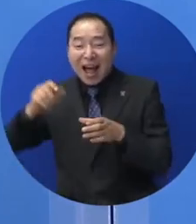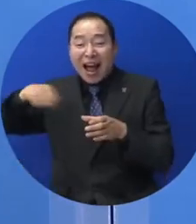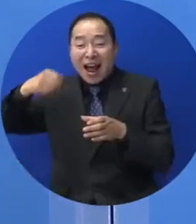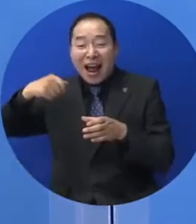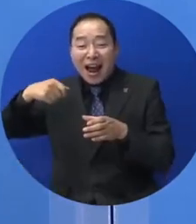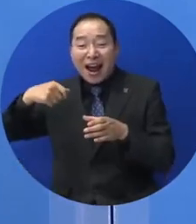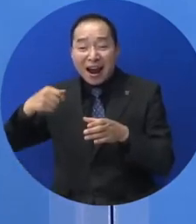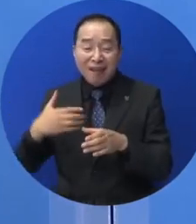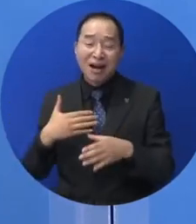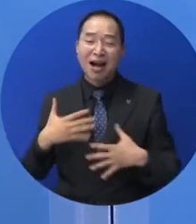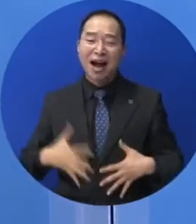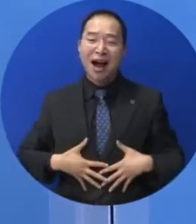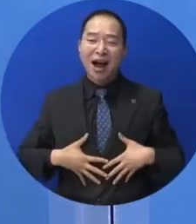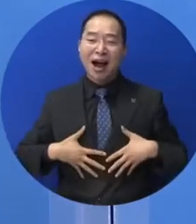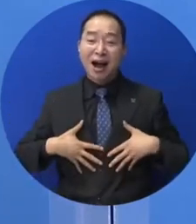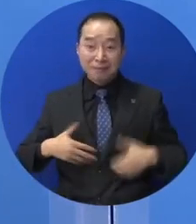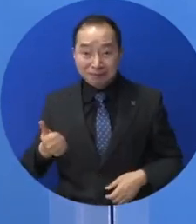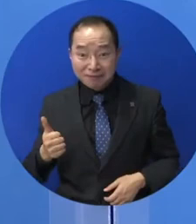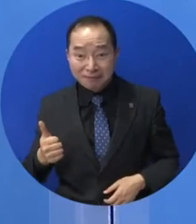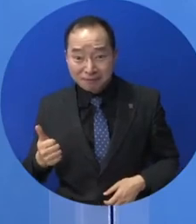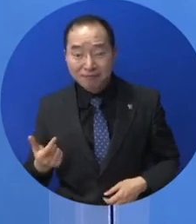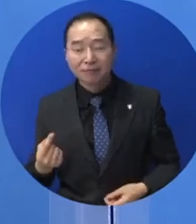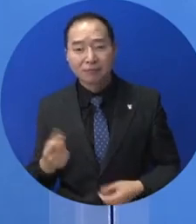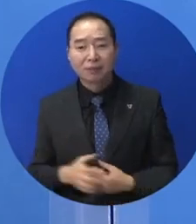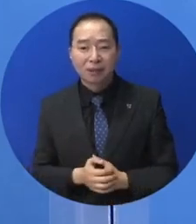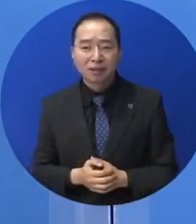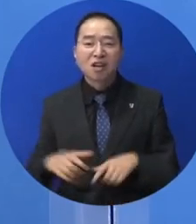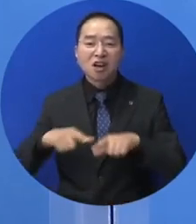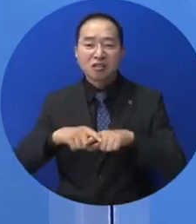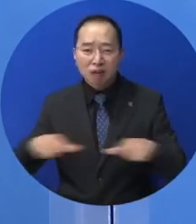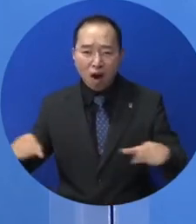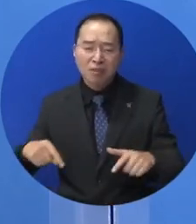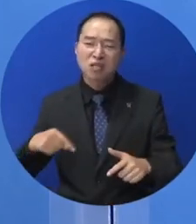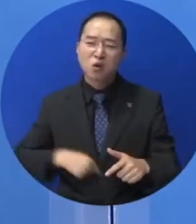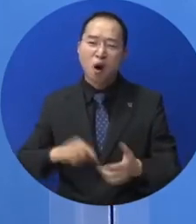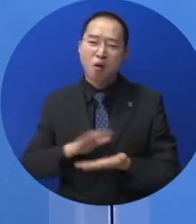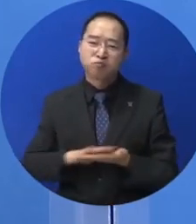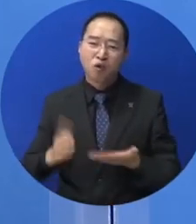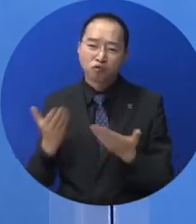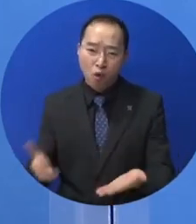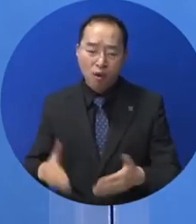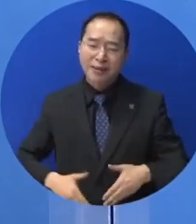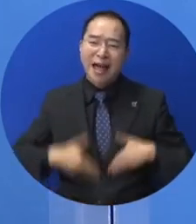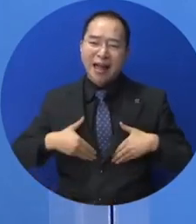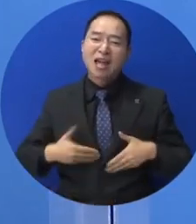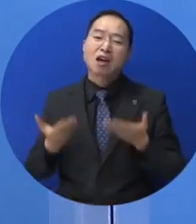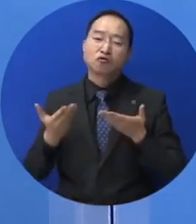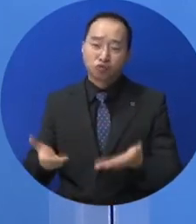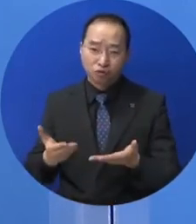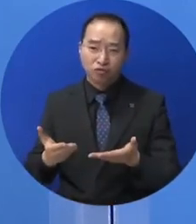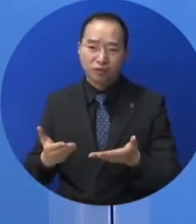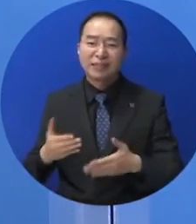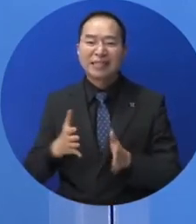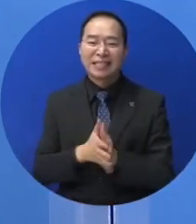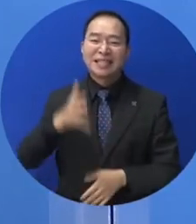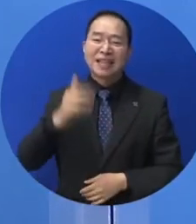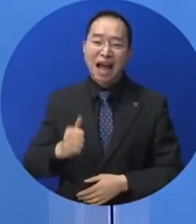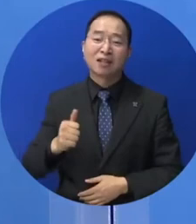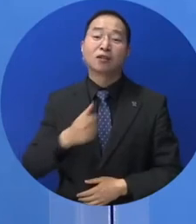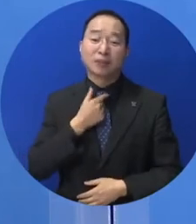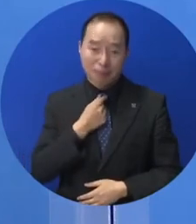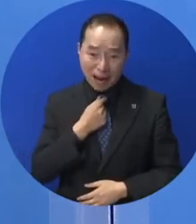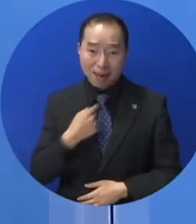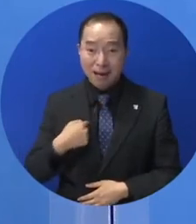숟가락 쫙 먹으면 속이 쫙 풀리지 않습니까? 그래서 서민들 속도 풀어주고 따뜻하게 온기를 대표해주는 그런 시장이 되고 싶다는